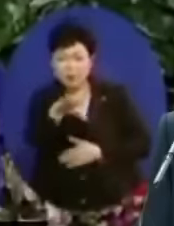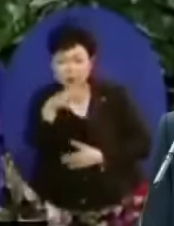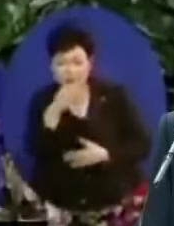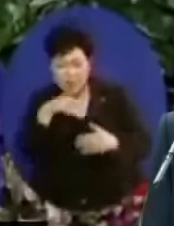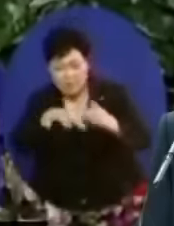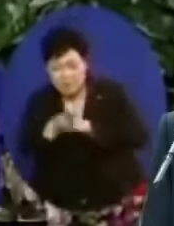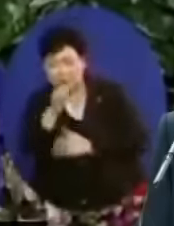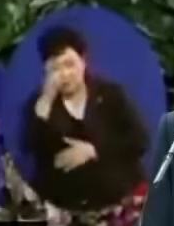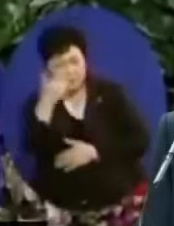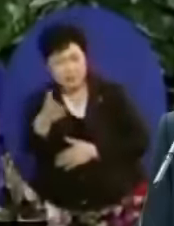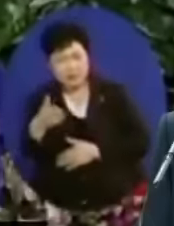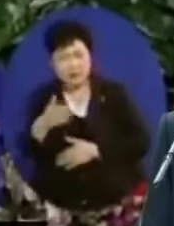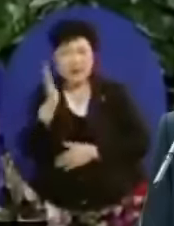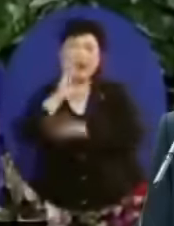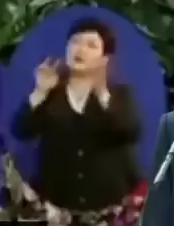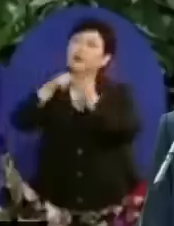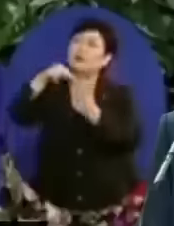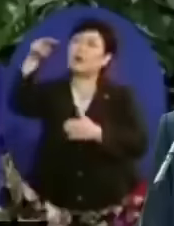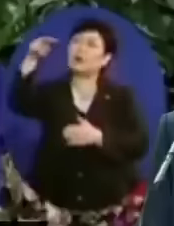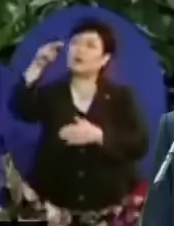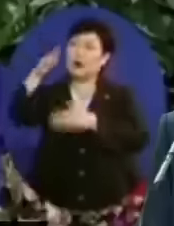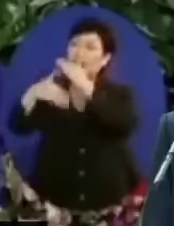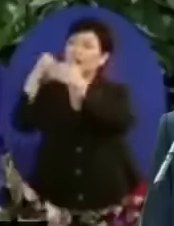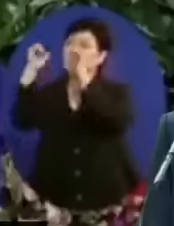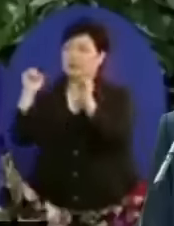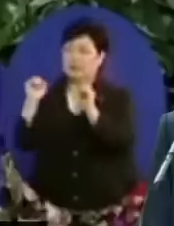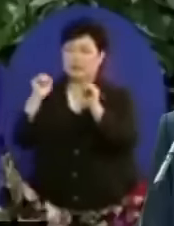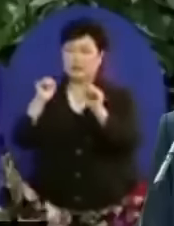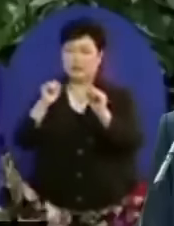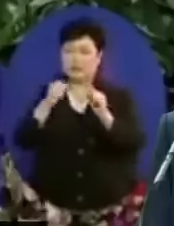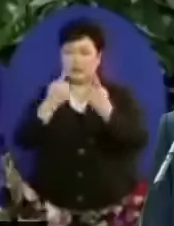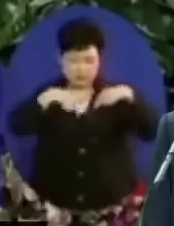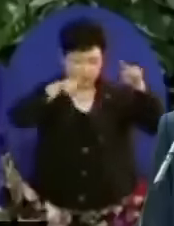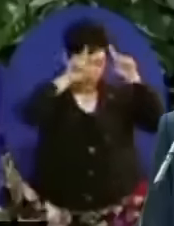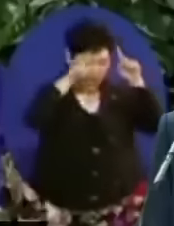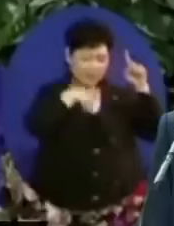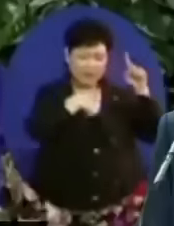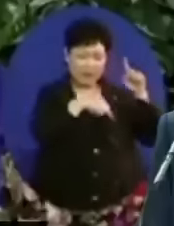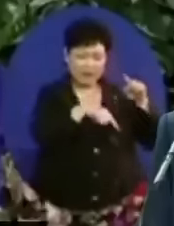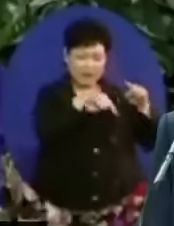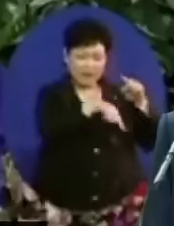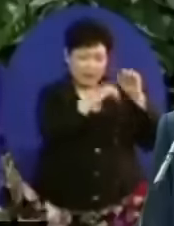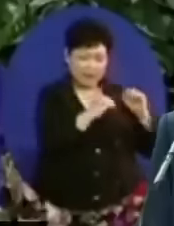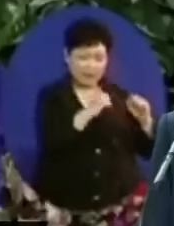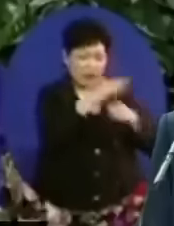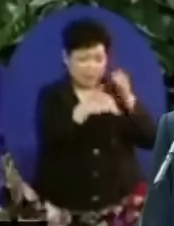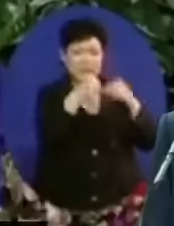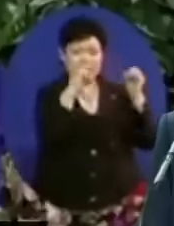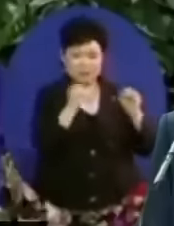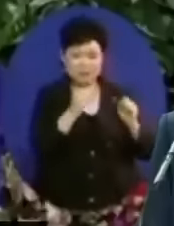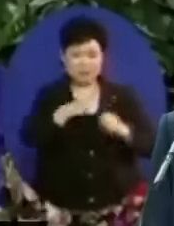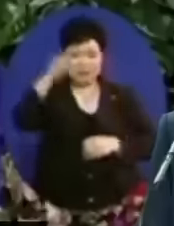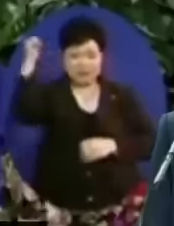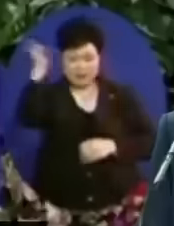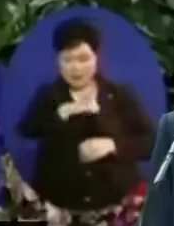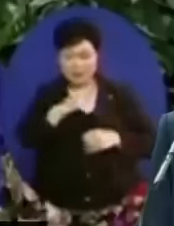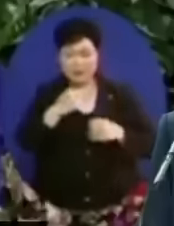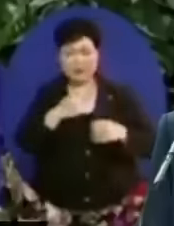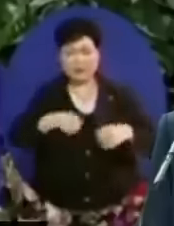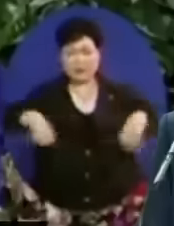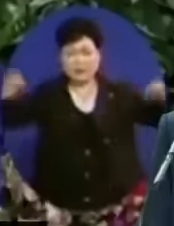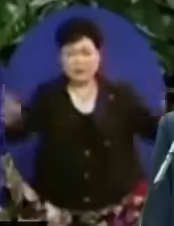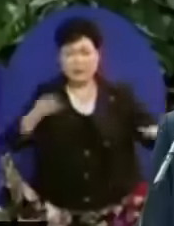피하리이까. 내가 하늘에 올라갈지라도 거기 계시며 서울에 내 자리를 펼지라도 거기 계십니다. 내가 새벽 날개를 치며 바다 끝에